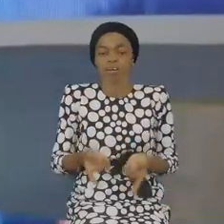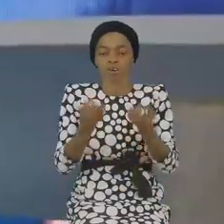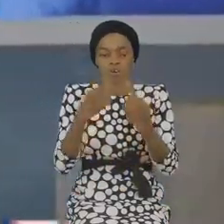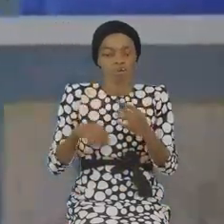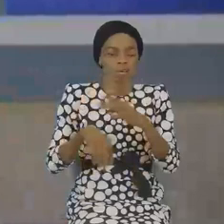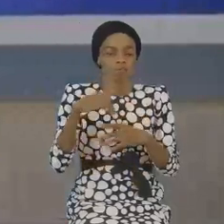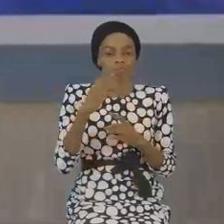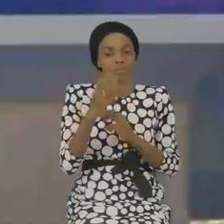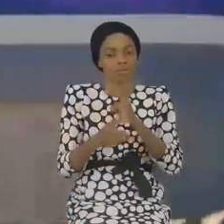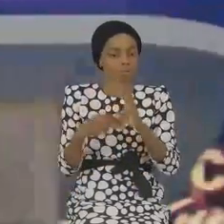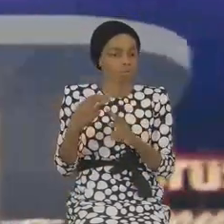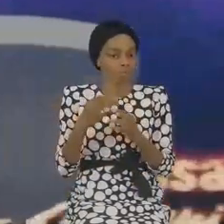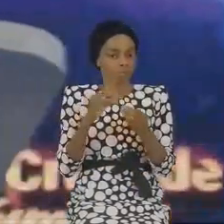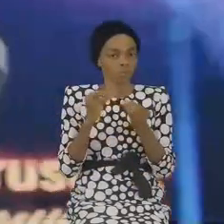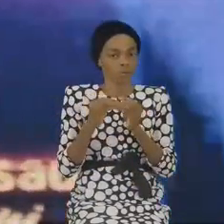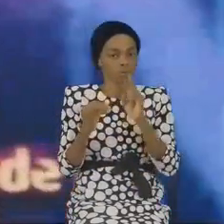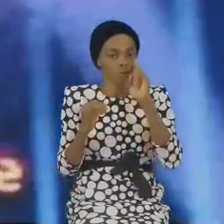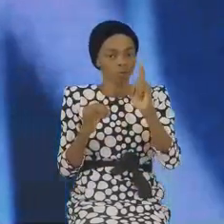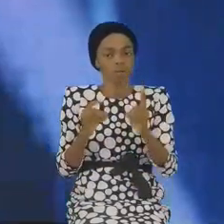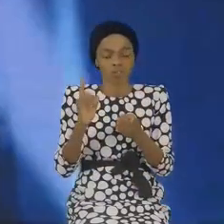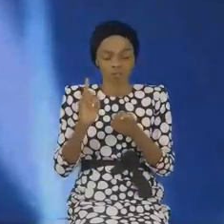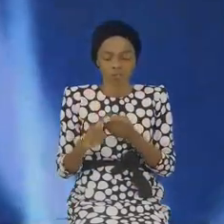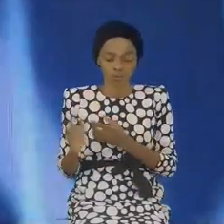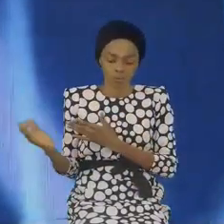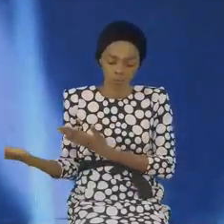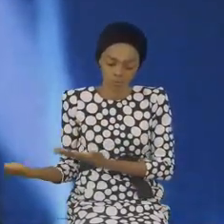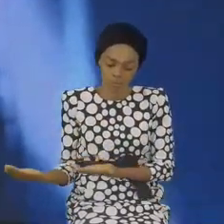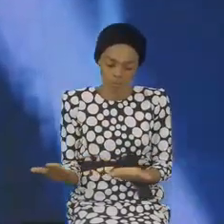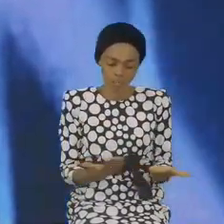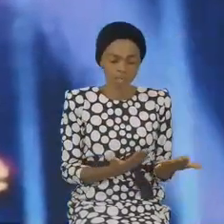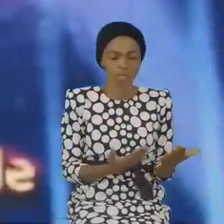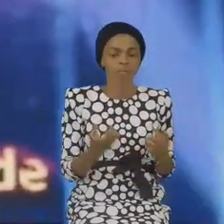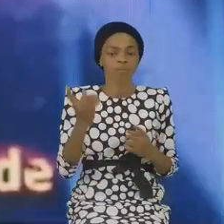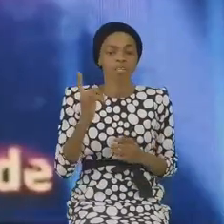royaume. Premièrement, sortir le peuple d'Égypte.